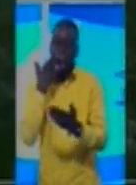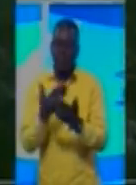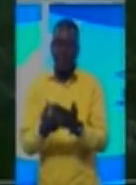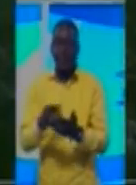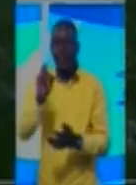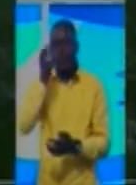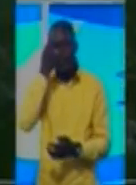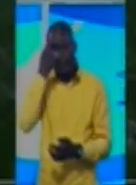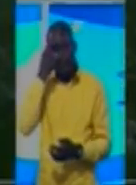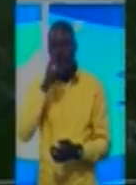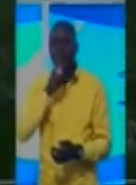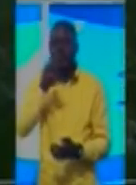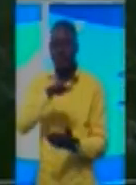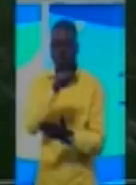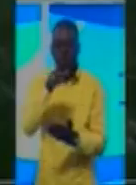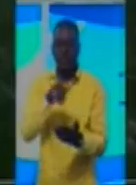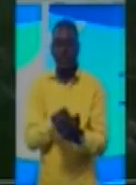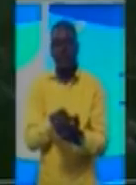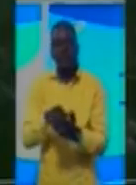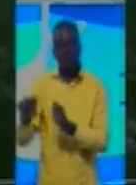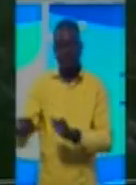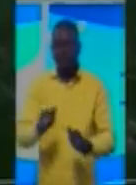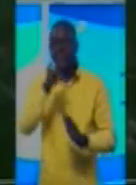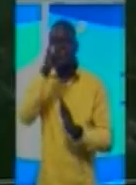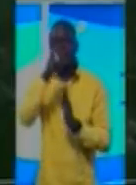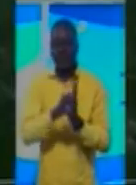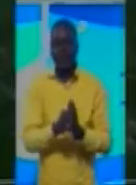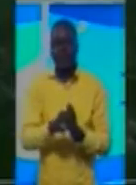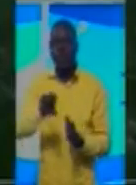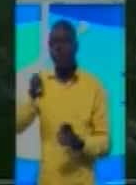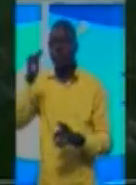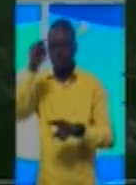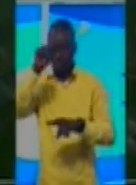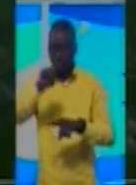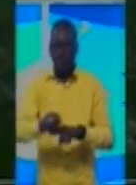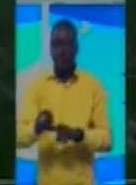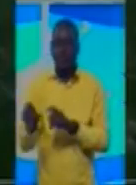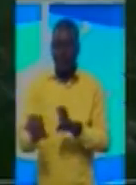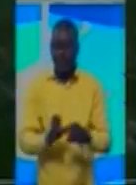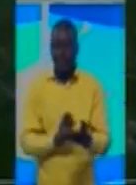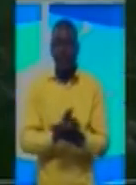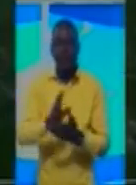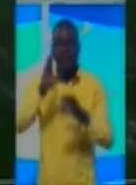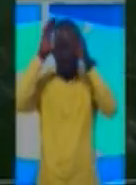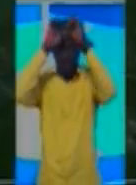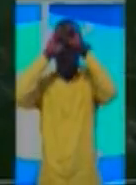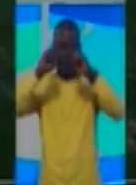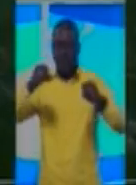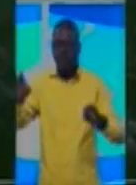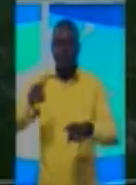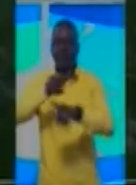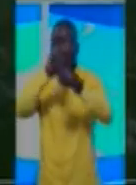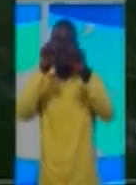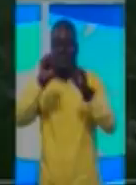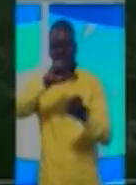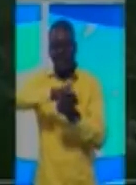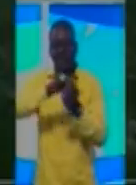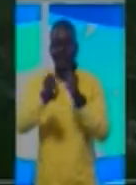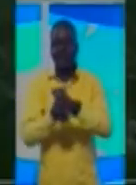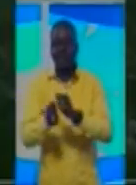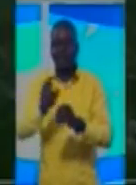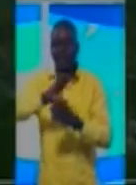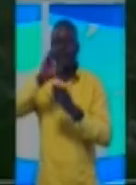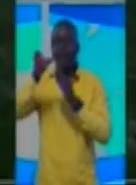gouvernance sont au centre de notre action. Autre sujet majeur abordé par le président du Faso, la question du changement